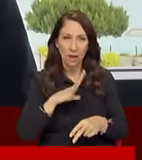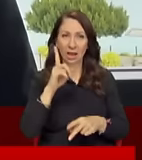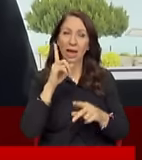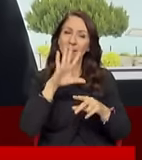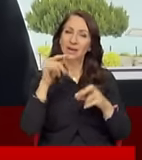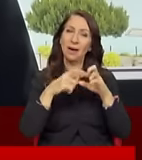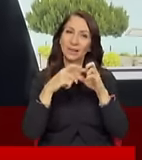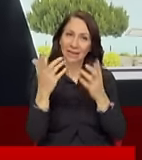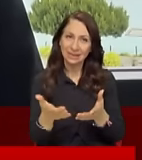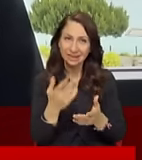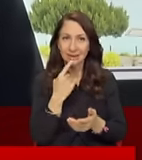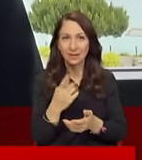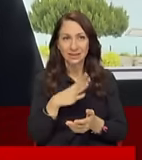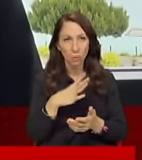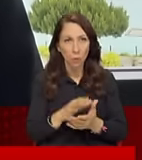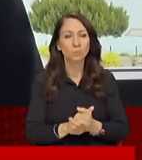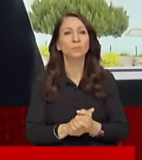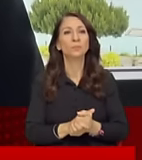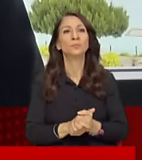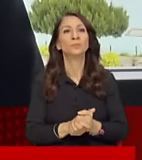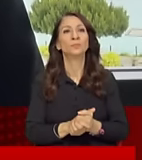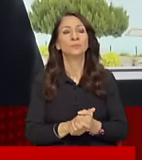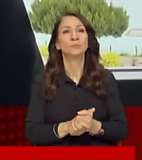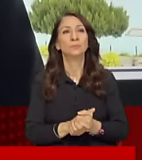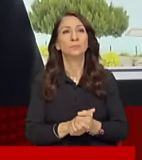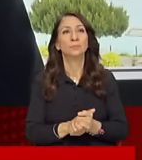Allah hepsine rahmet eylesin, mekanları cennet olsun.